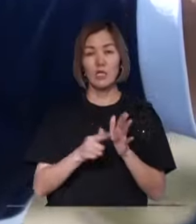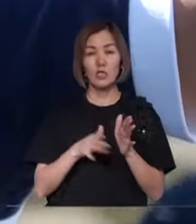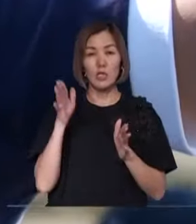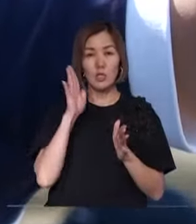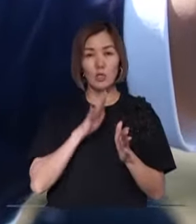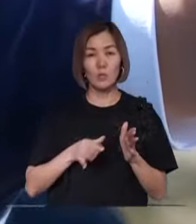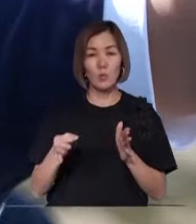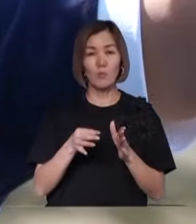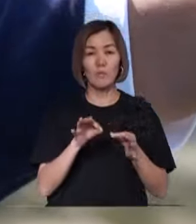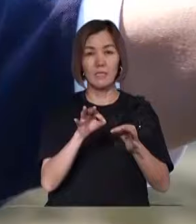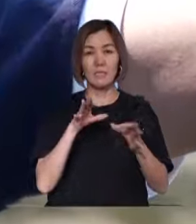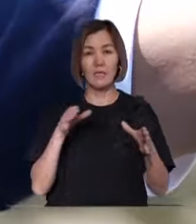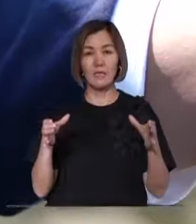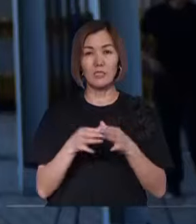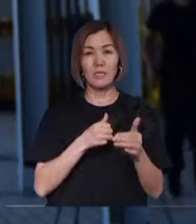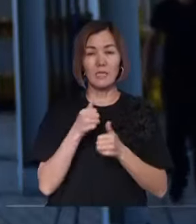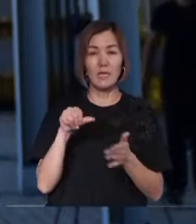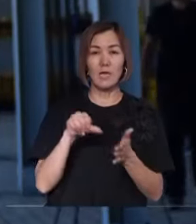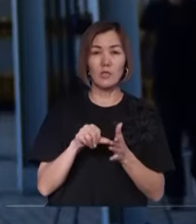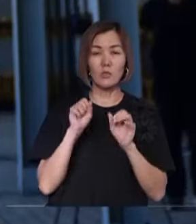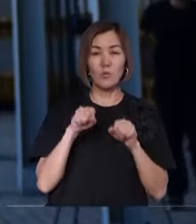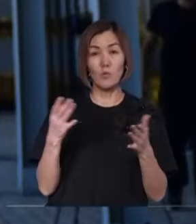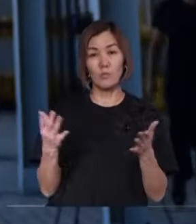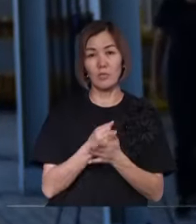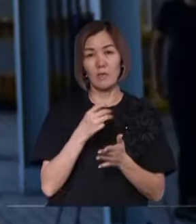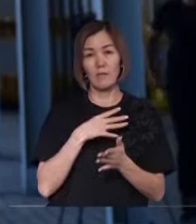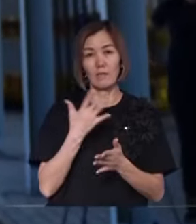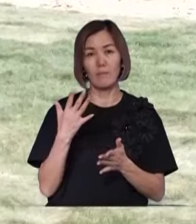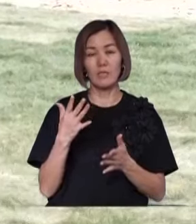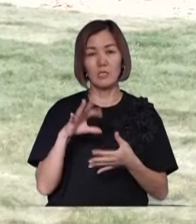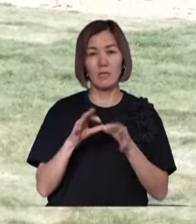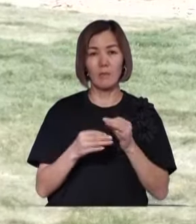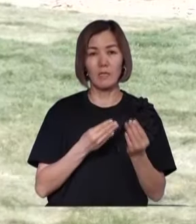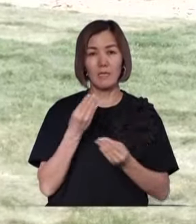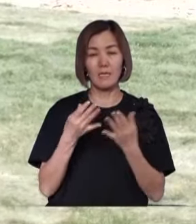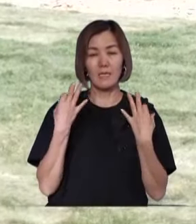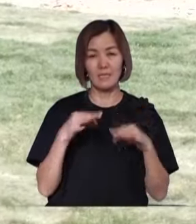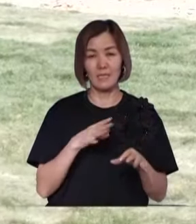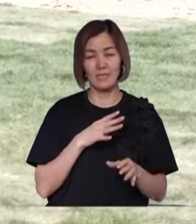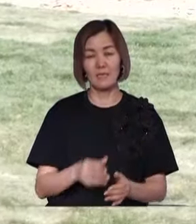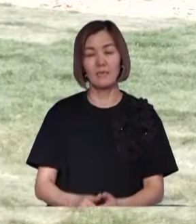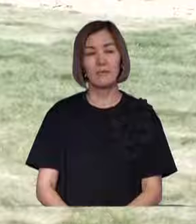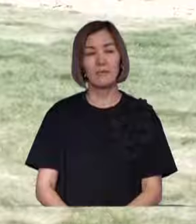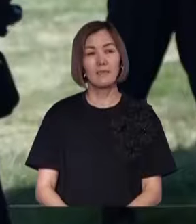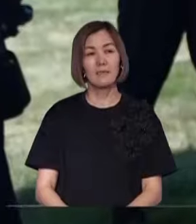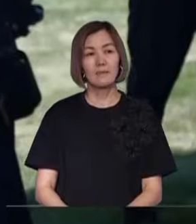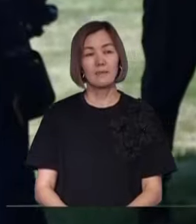Жетісу облысының садақшылары командалық жарыстарға қатысу құқығын жеңіп алды. Бұл 5-ші олимпиадалық лицензия.